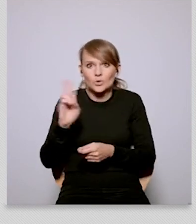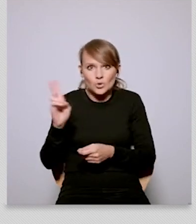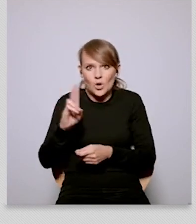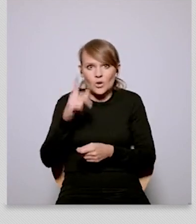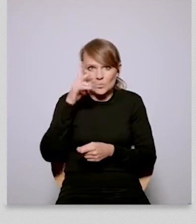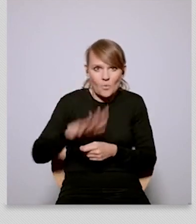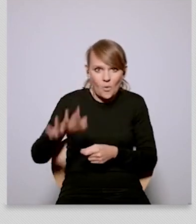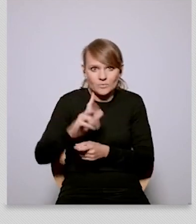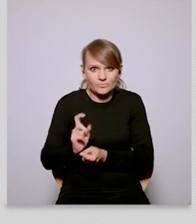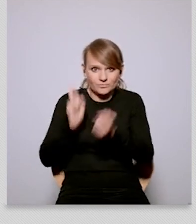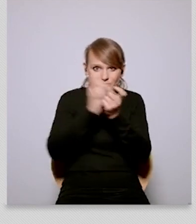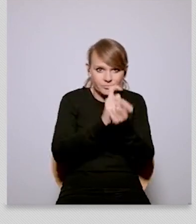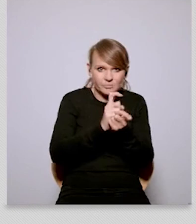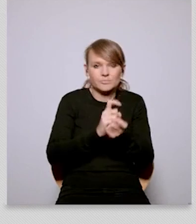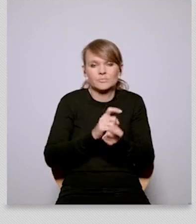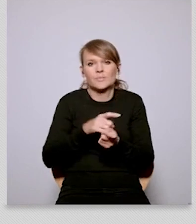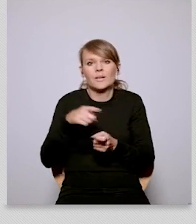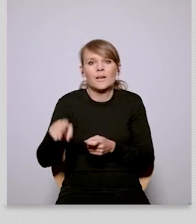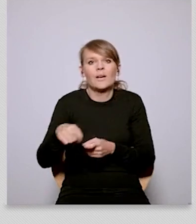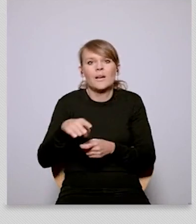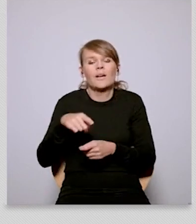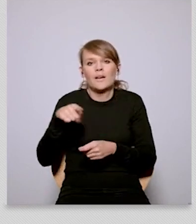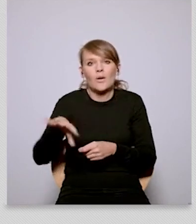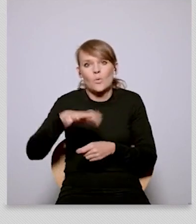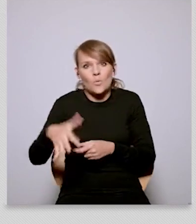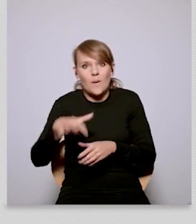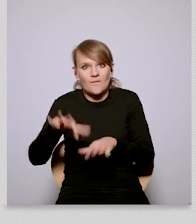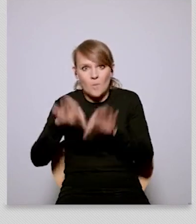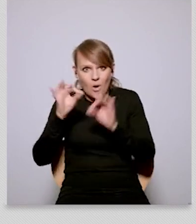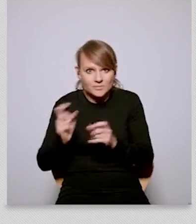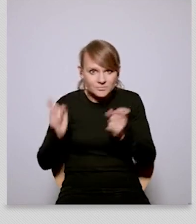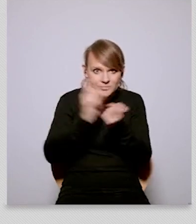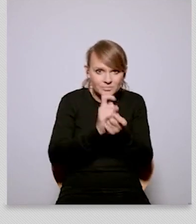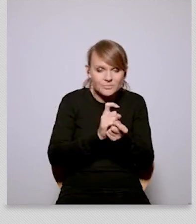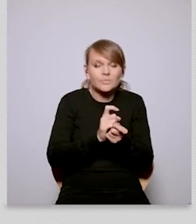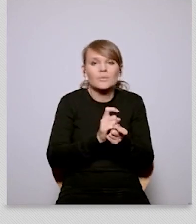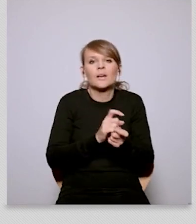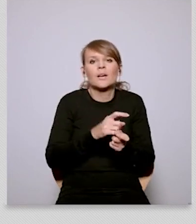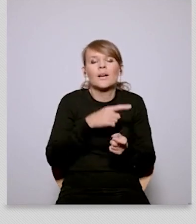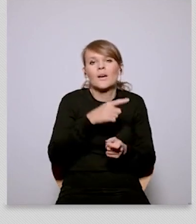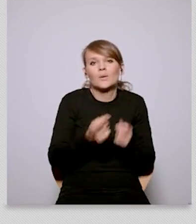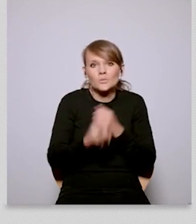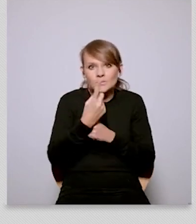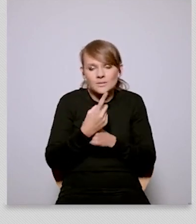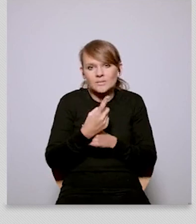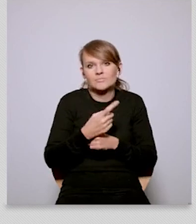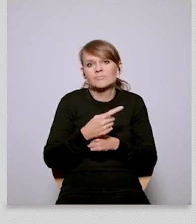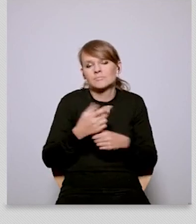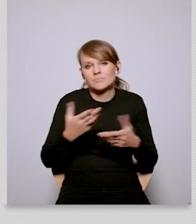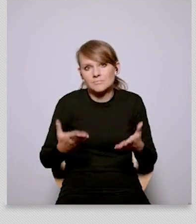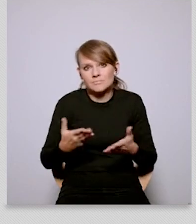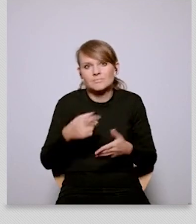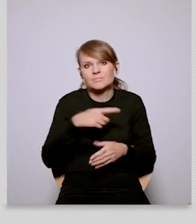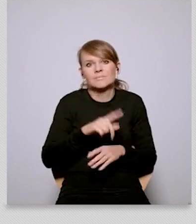społecznego zwłaszcza w grupie elektoratu no powoduje że po prostu jesteśmy wystawieni na całkowitą tutaj